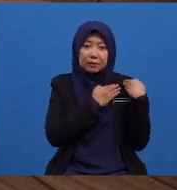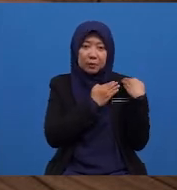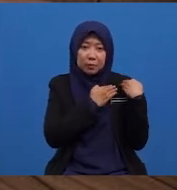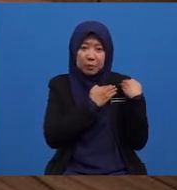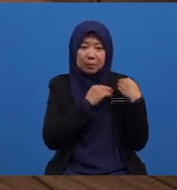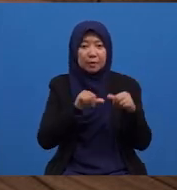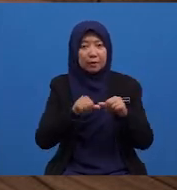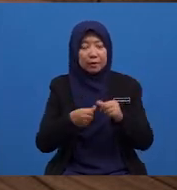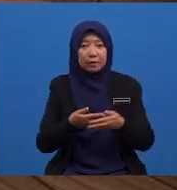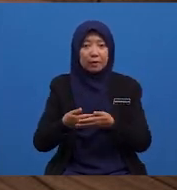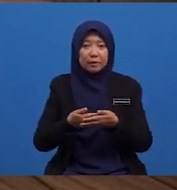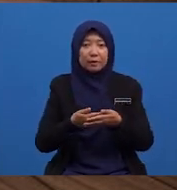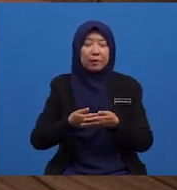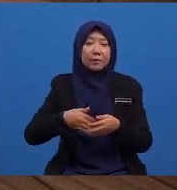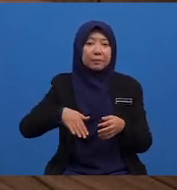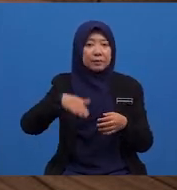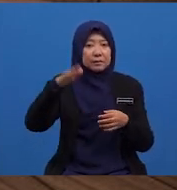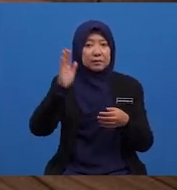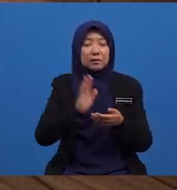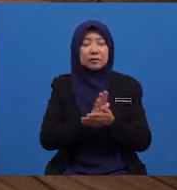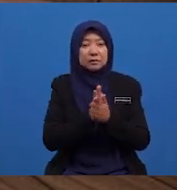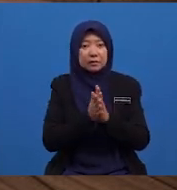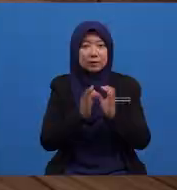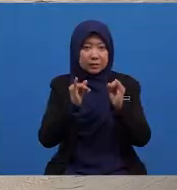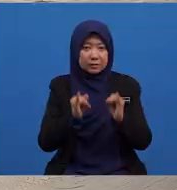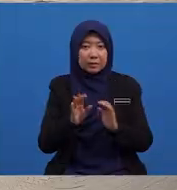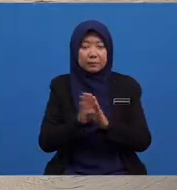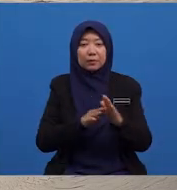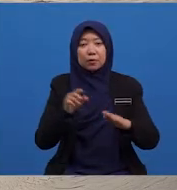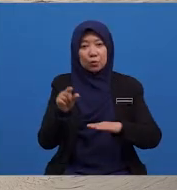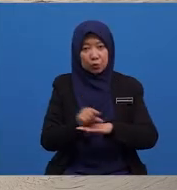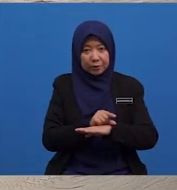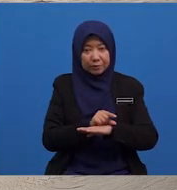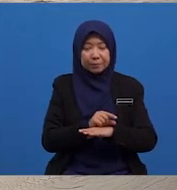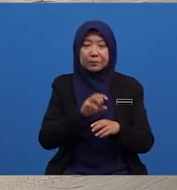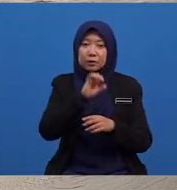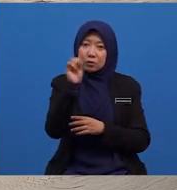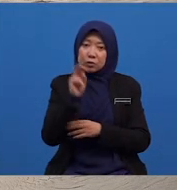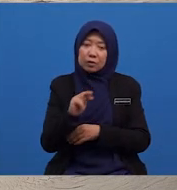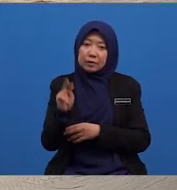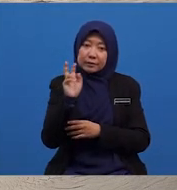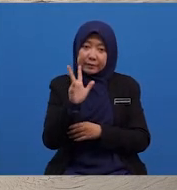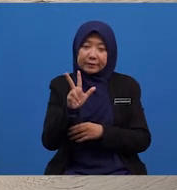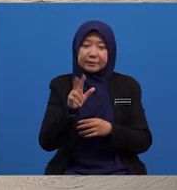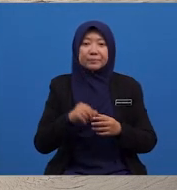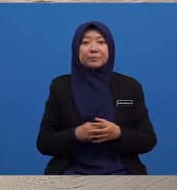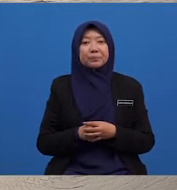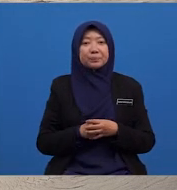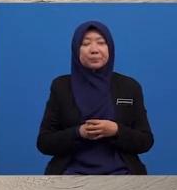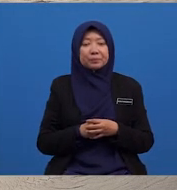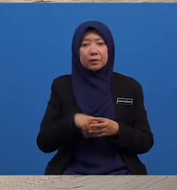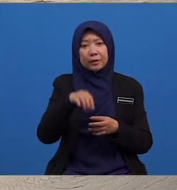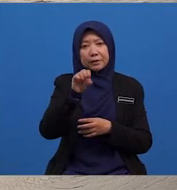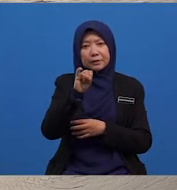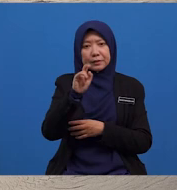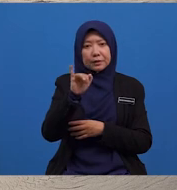agar anak-anak membesar menjadi insan yang berguna. Soalan ketiga pula berbunyi,